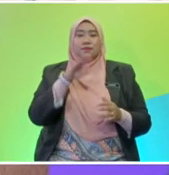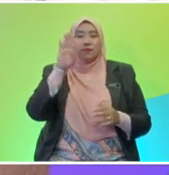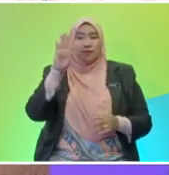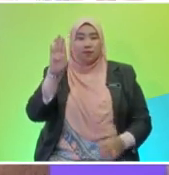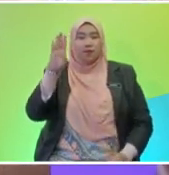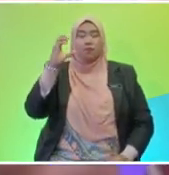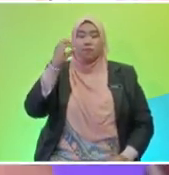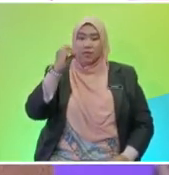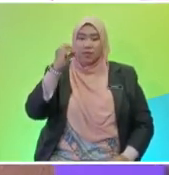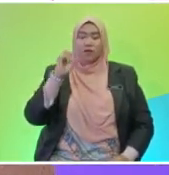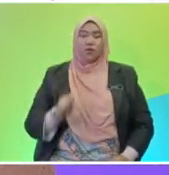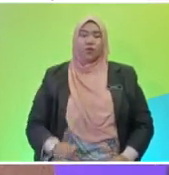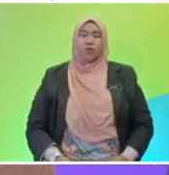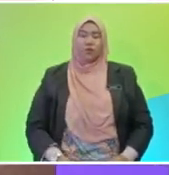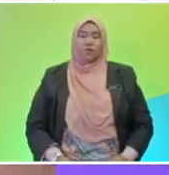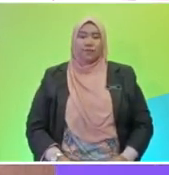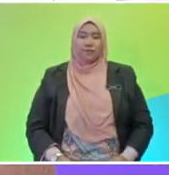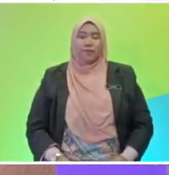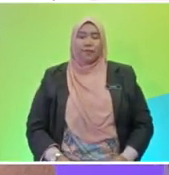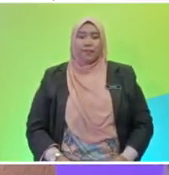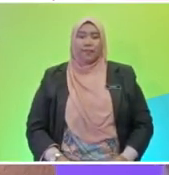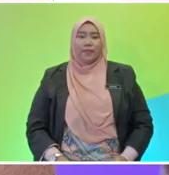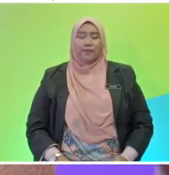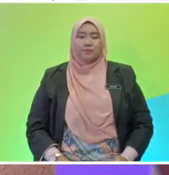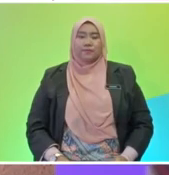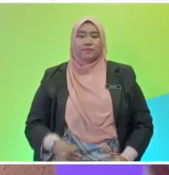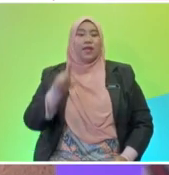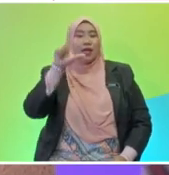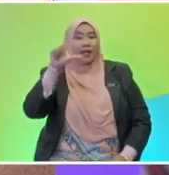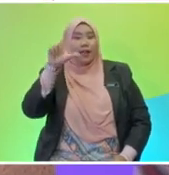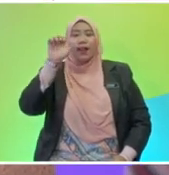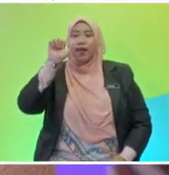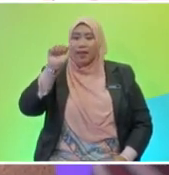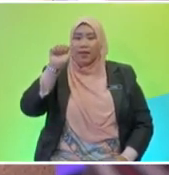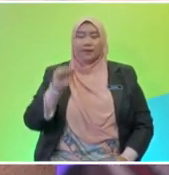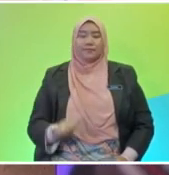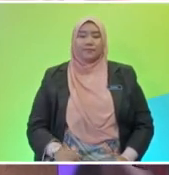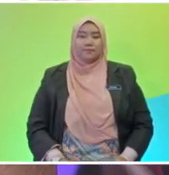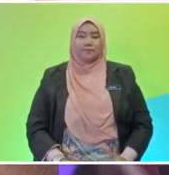dan suku kata keduanya ialah la Oke